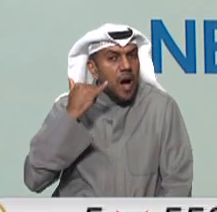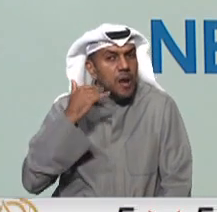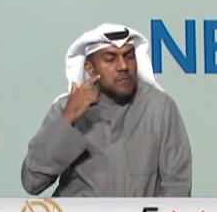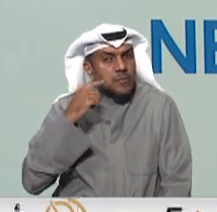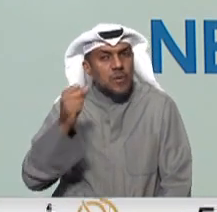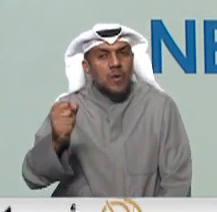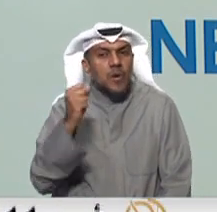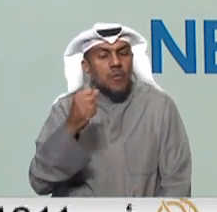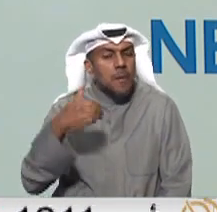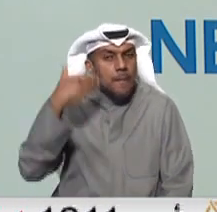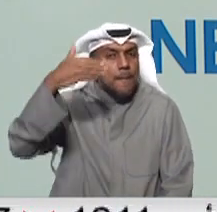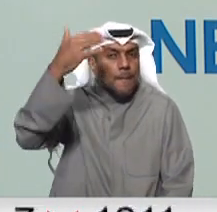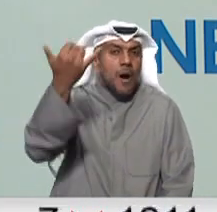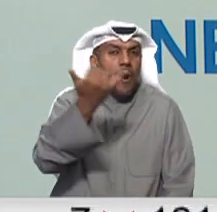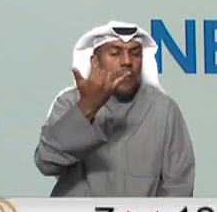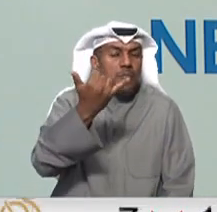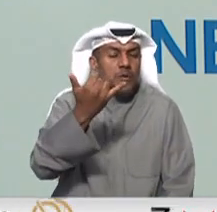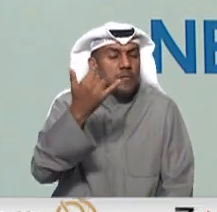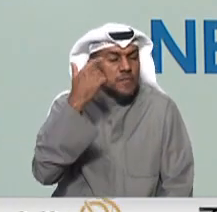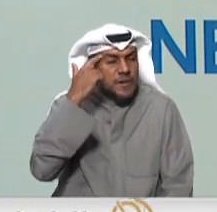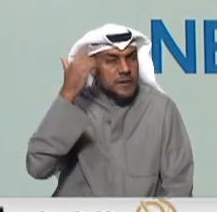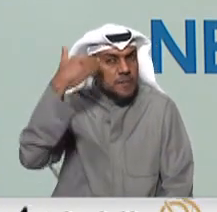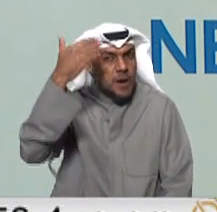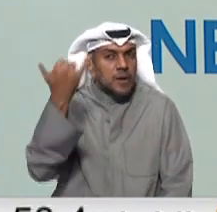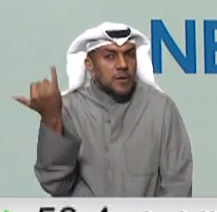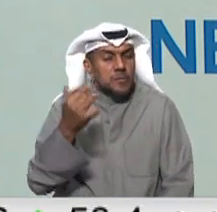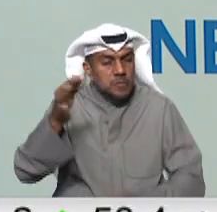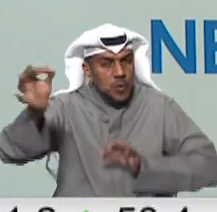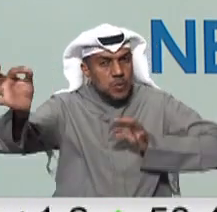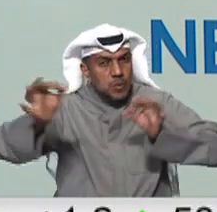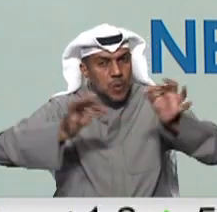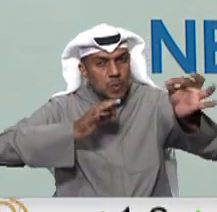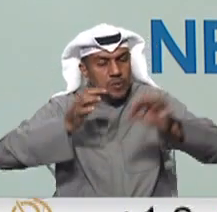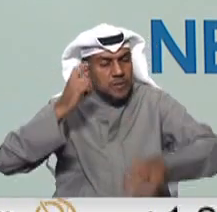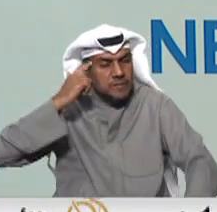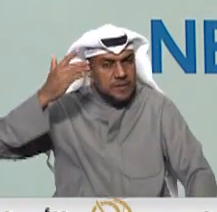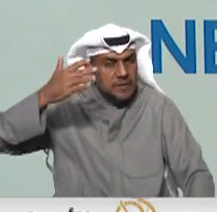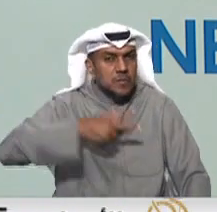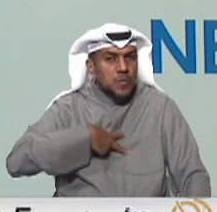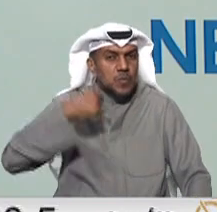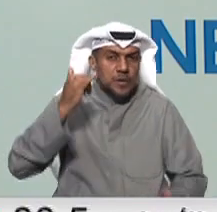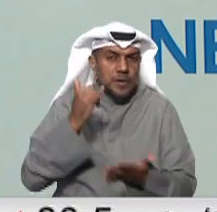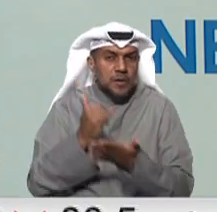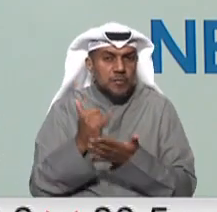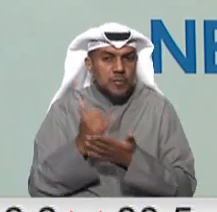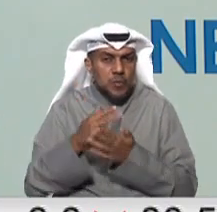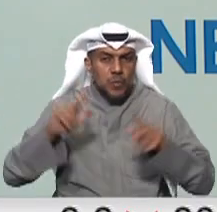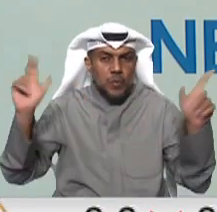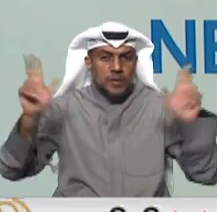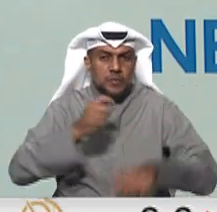التحديات المحتملة. من الأمانة العامة للتخطيط والتنمية، مروة محرم، تلفزيون دولة الكويت.